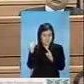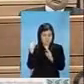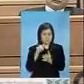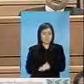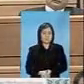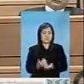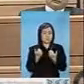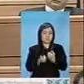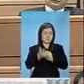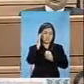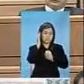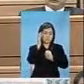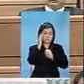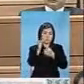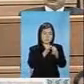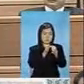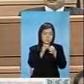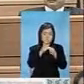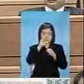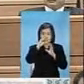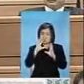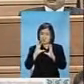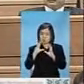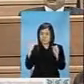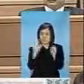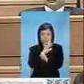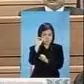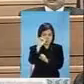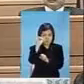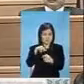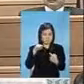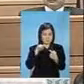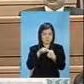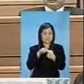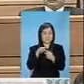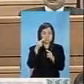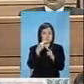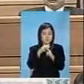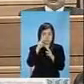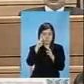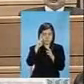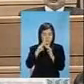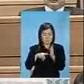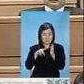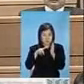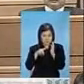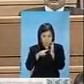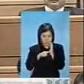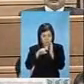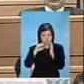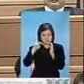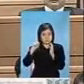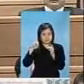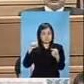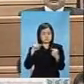ำอภิปรายของท่านนั้นท่านพูดไม่หมดในสิ่งที่ท่านอาจารย์วสันต์ได้พูดเอาไว้และเป็นการพูดกล่าวร้ายต่